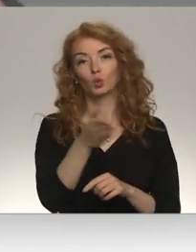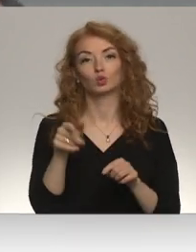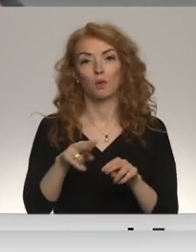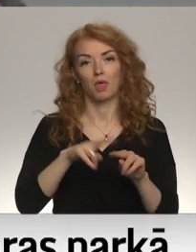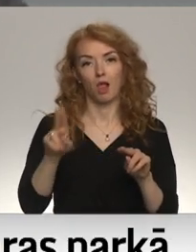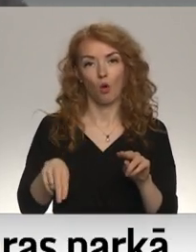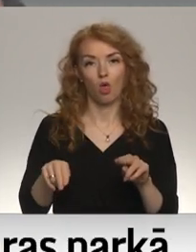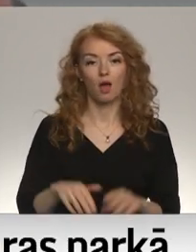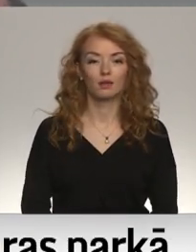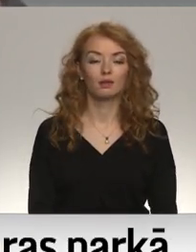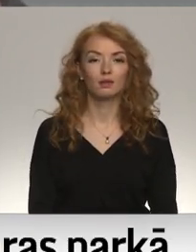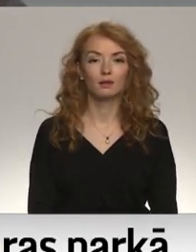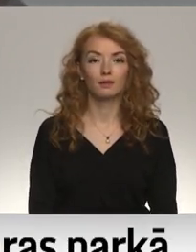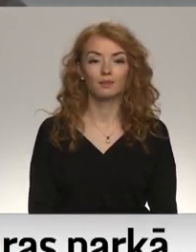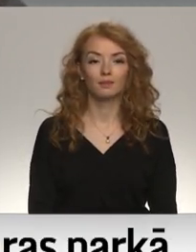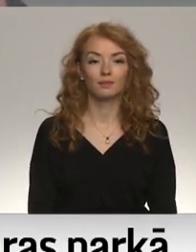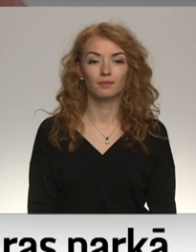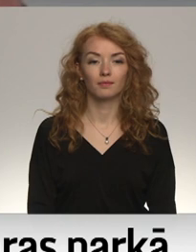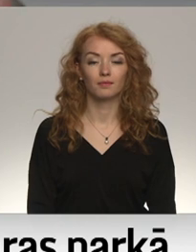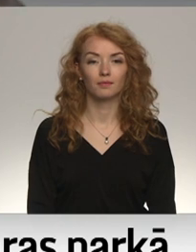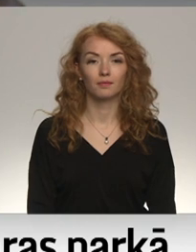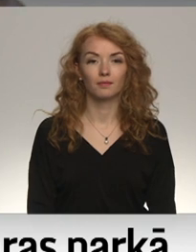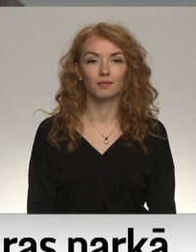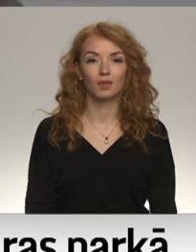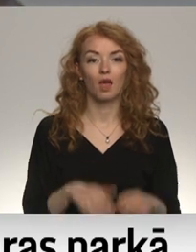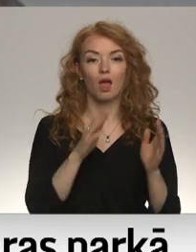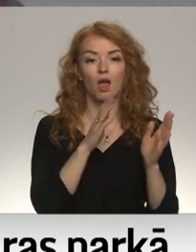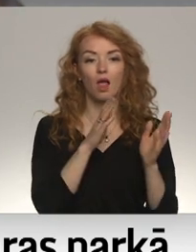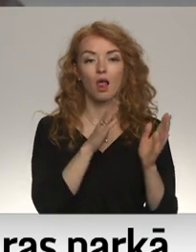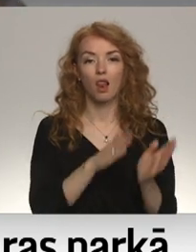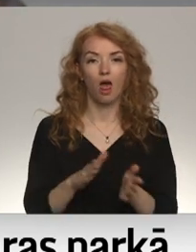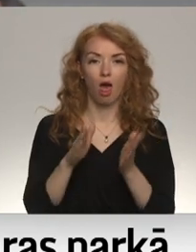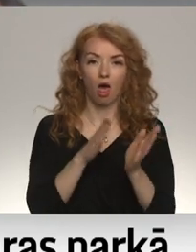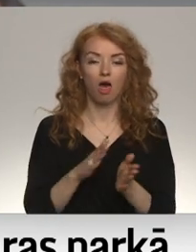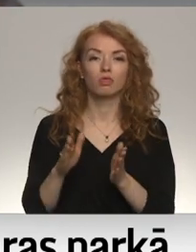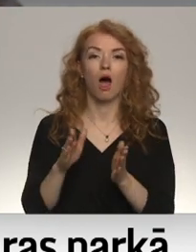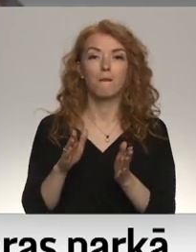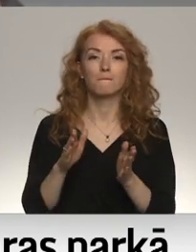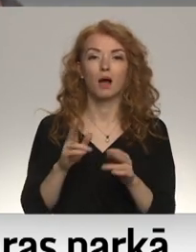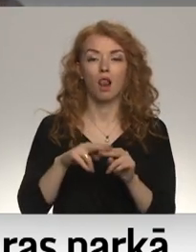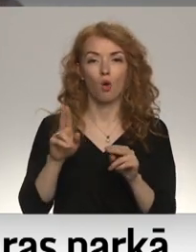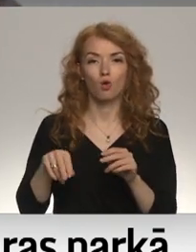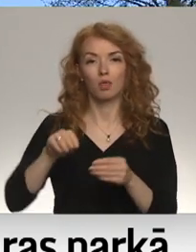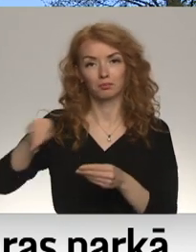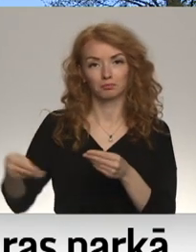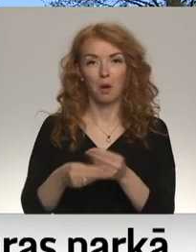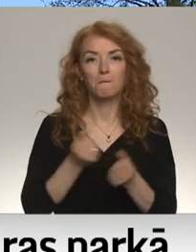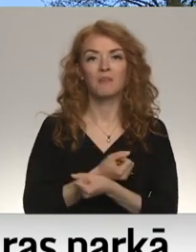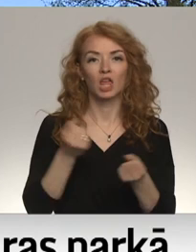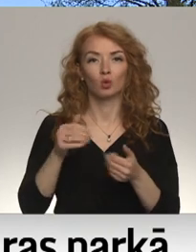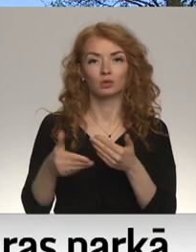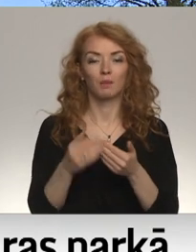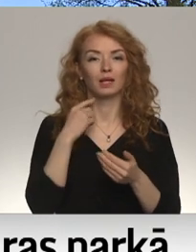pieļaujat. Novietojat Lēnas darbības mīnu zem Rīgas un Latvijas valsts.